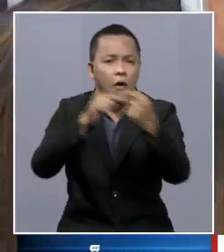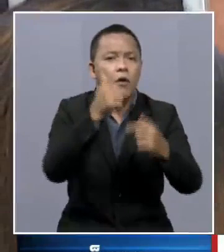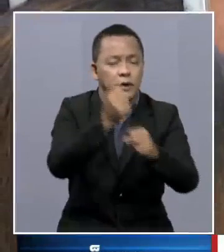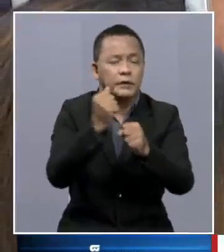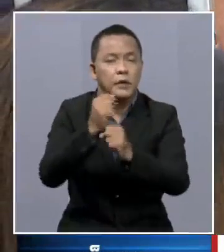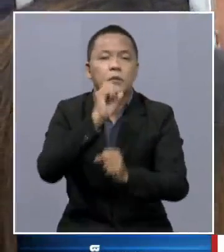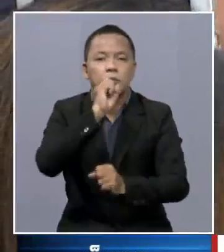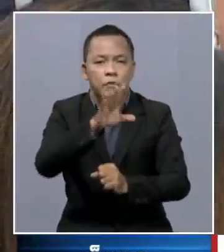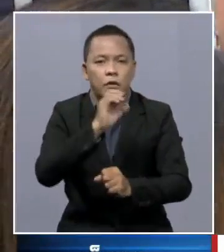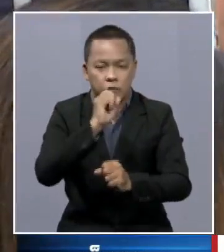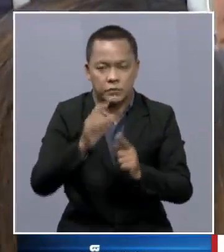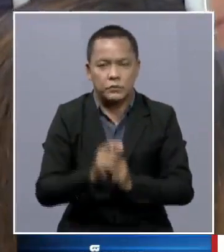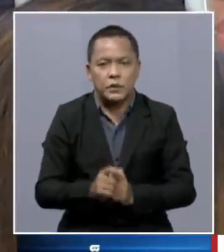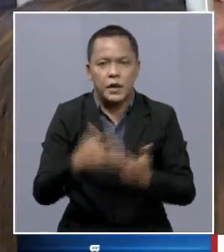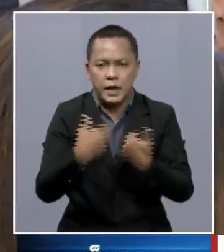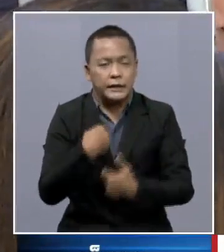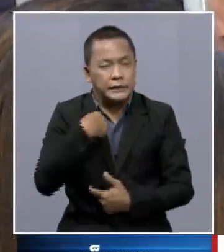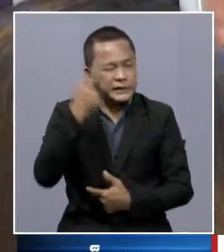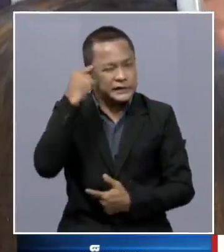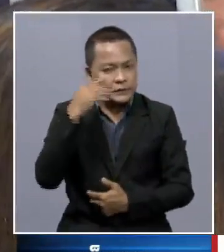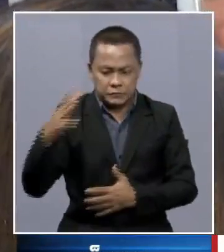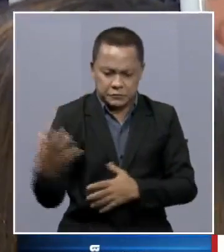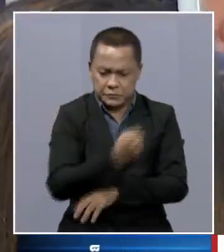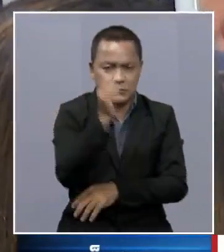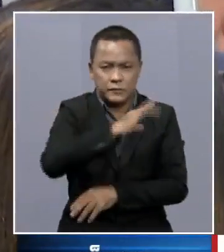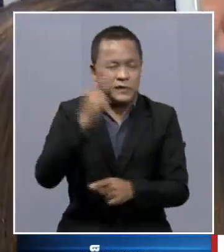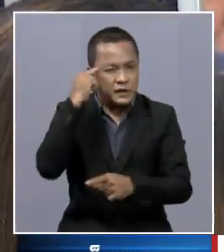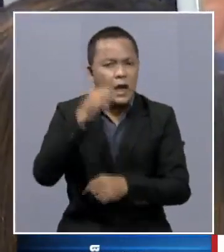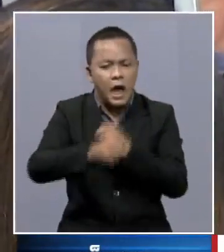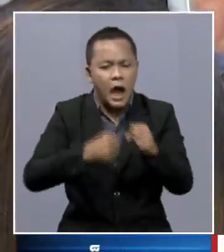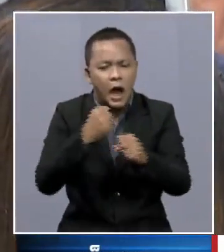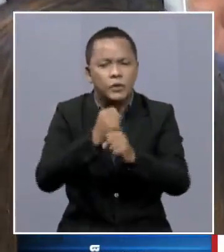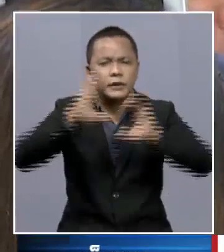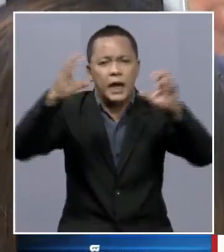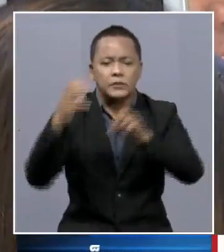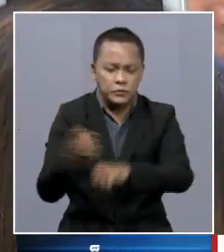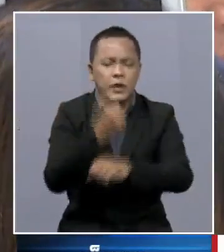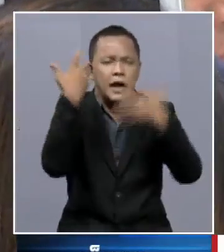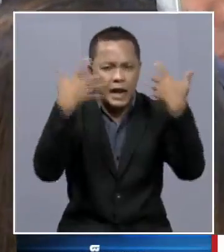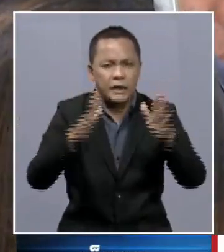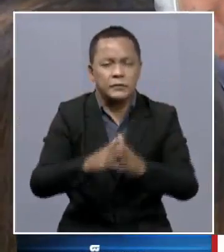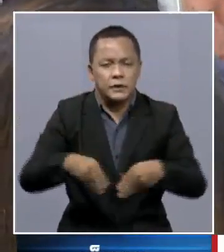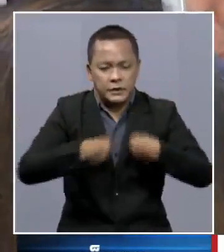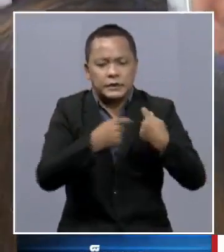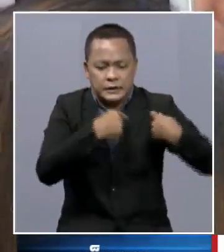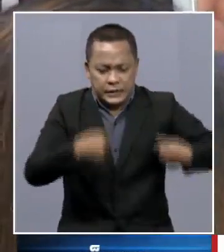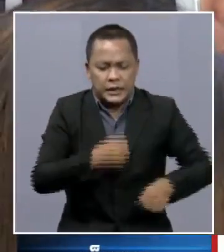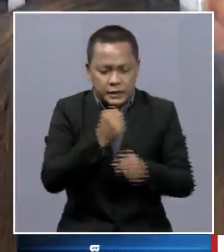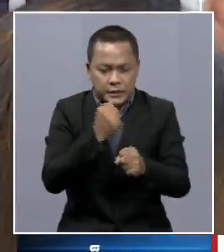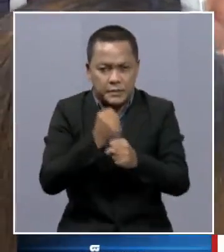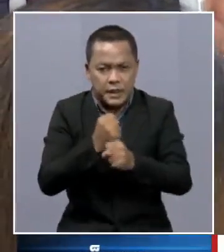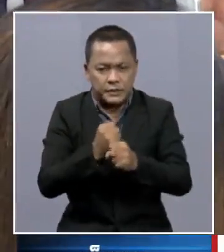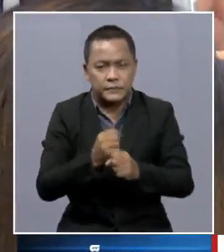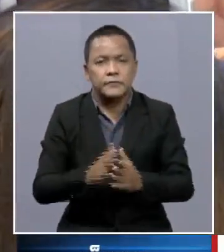แล้ท้ท้ายบอกแบบนี้ครัว่าอย่าหาวาท่านเป็นประเด็การเลยท่านเกษียนอายุรัชการมานานแล้วแล้็เสยสละมาตงแต่